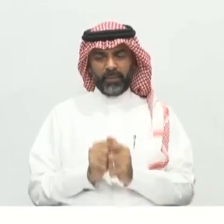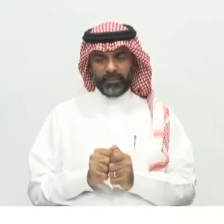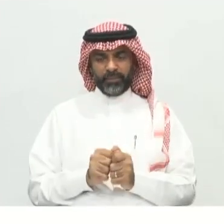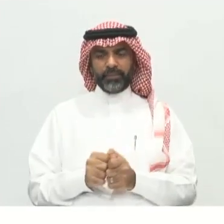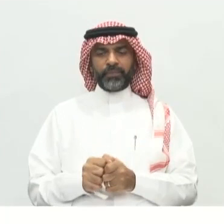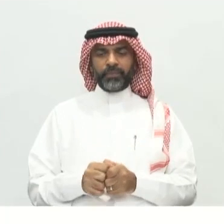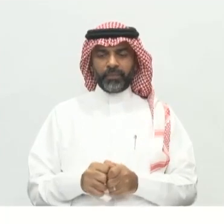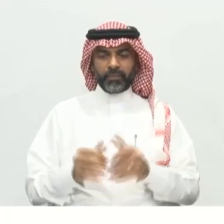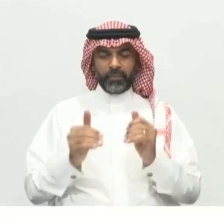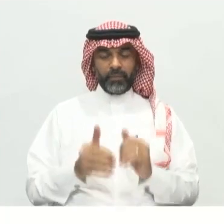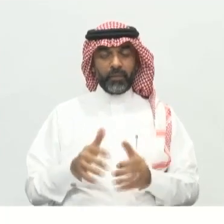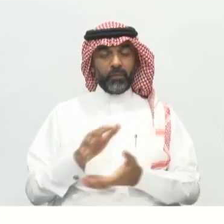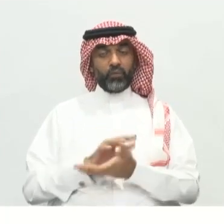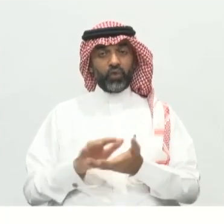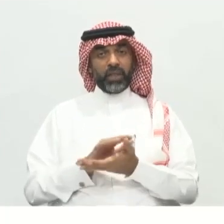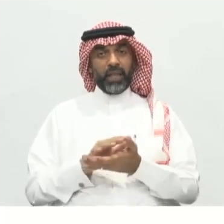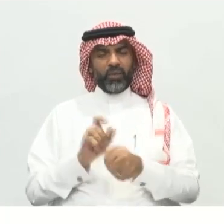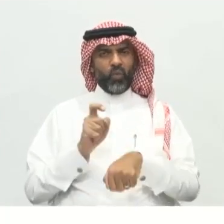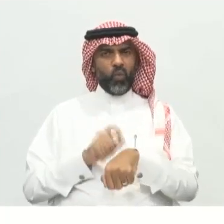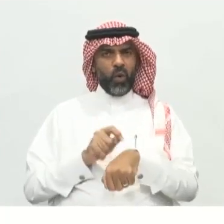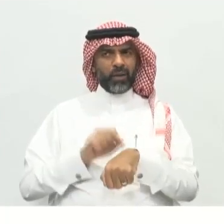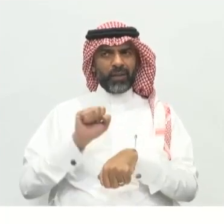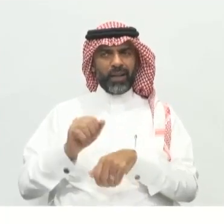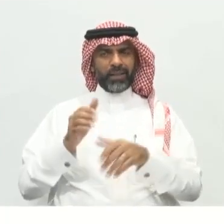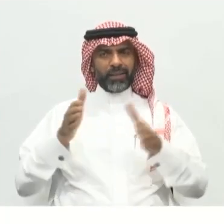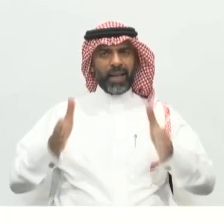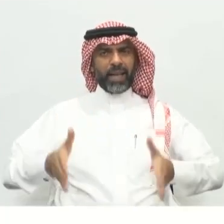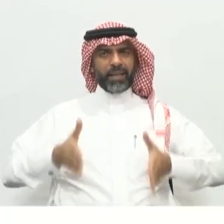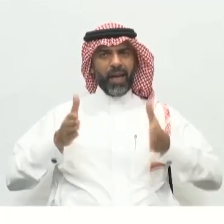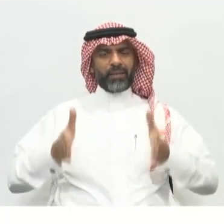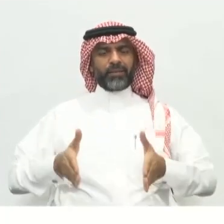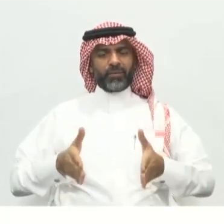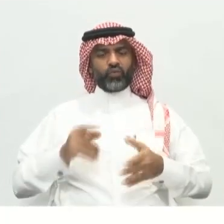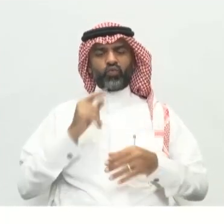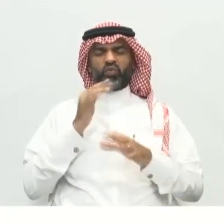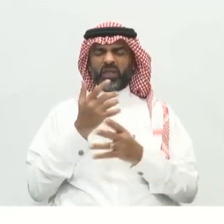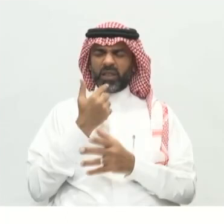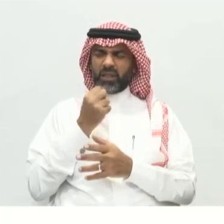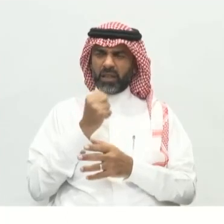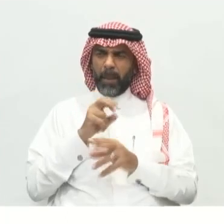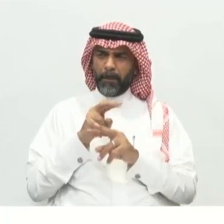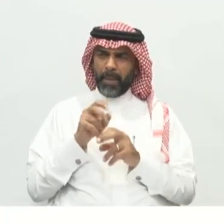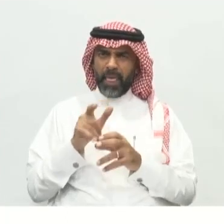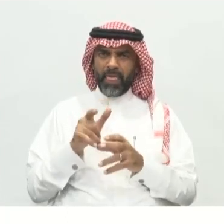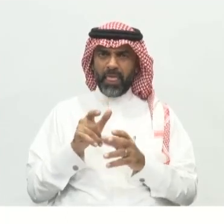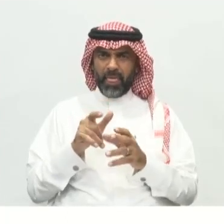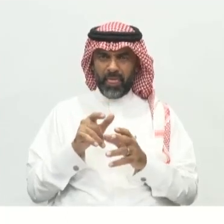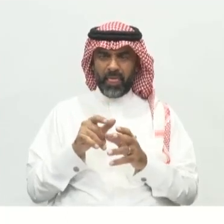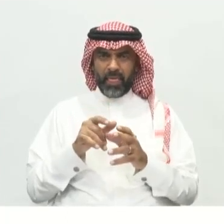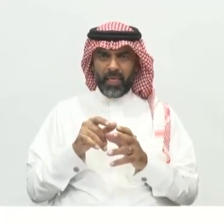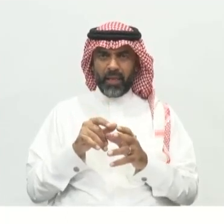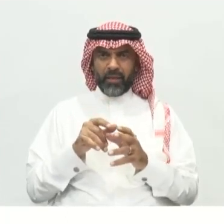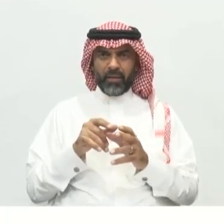حيث تقوم هذه المشكله او تتضمن على ايجاد جداول زمنيه مثاليه للقطارات في شبكه السكك